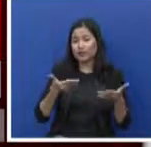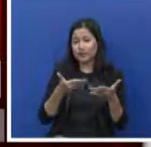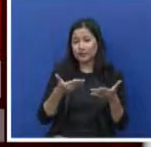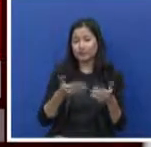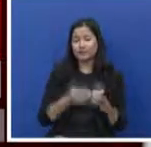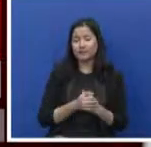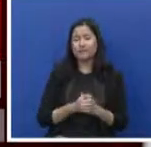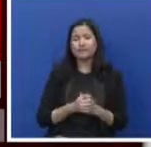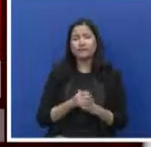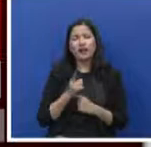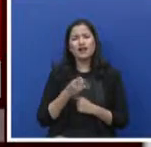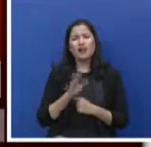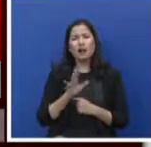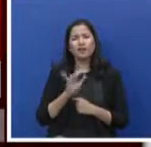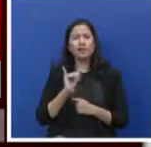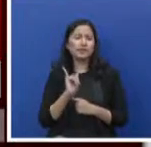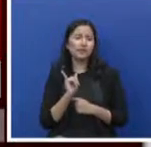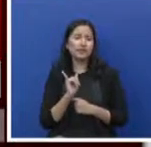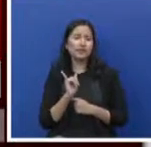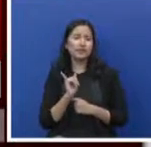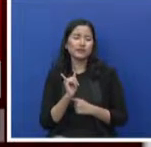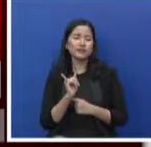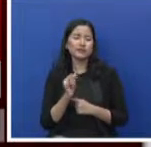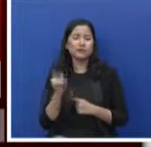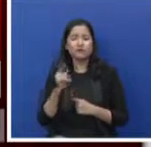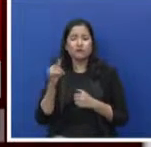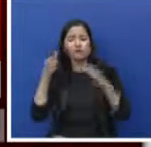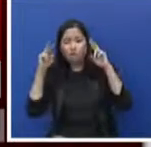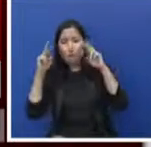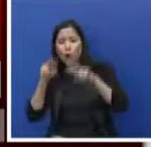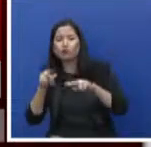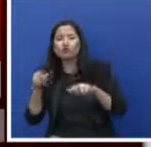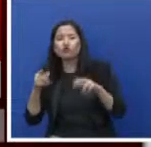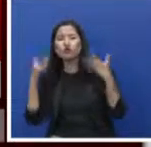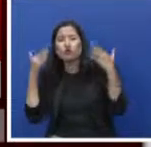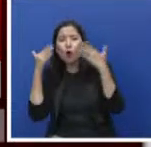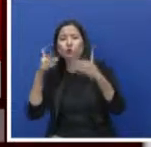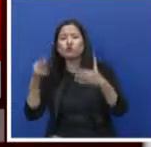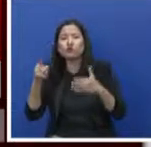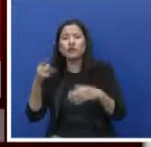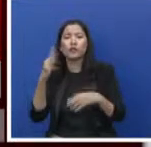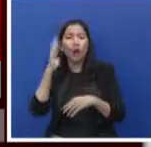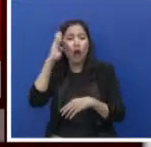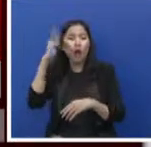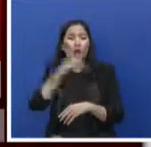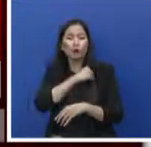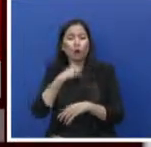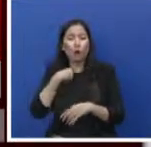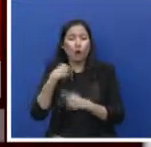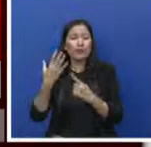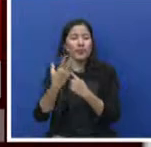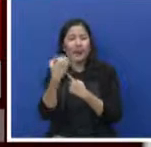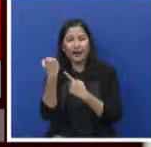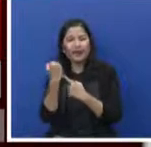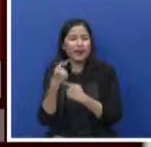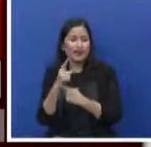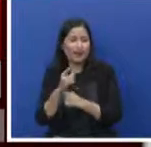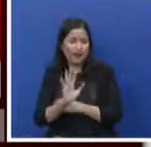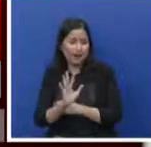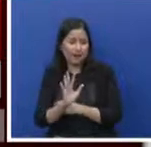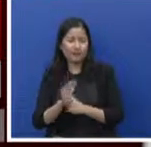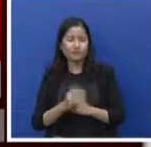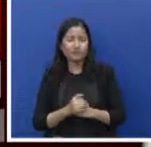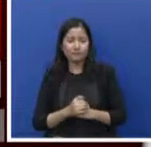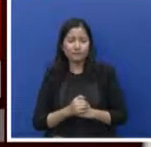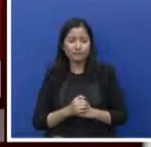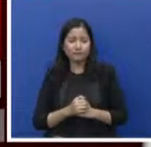Bu Jonathan, ada tidak sih sebenarnya titik-titik yang menjadi perhatian atau prioritas khusus untuk Halodoc mencapai target yang dilaksanakan dengan pemerintah seperti